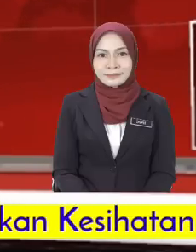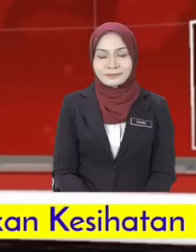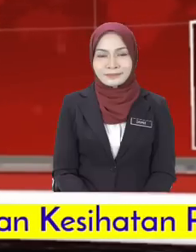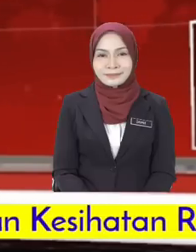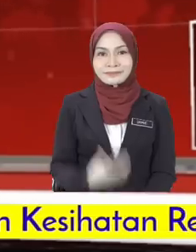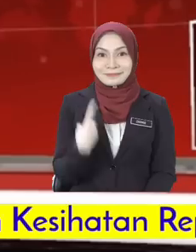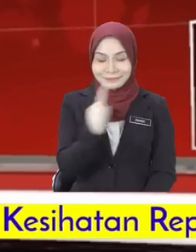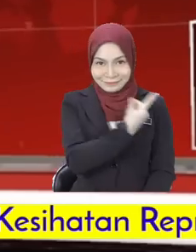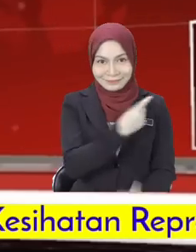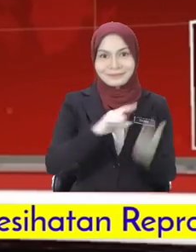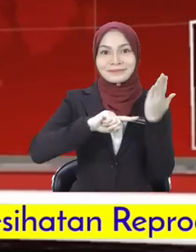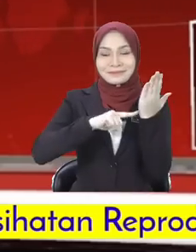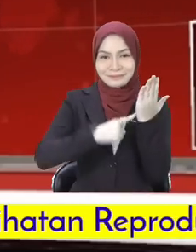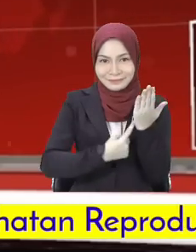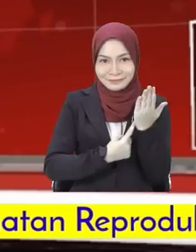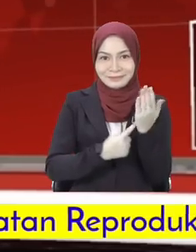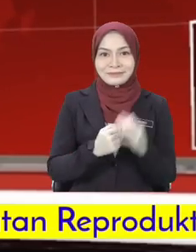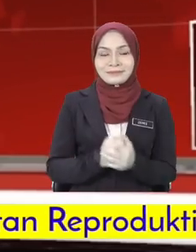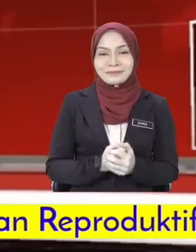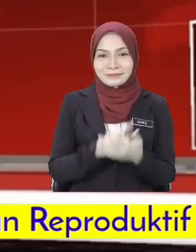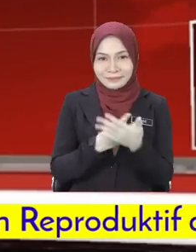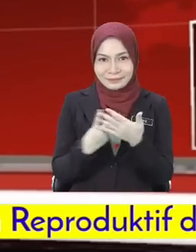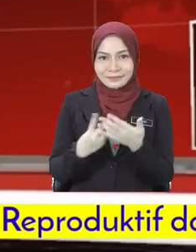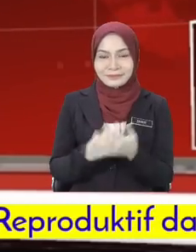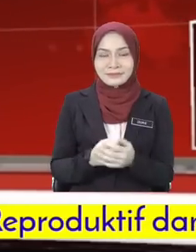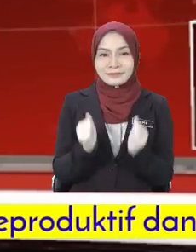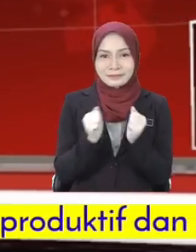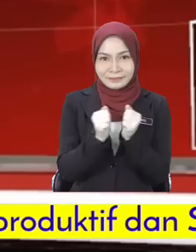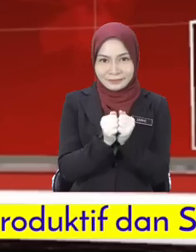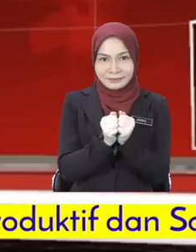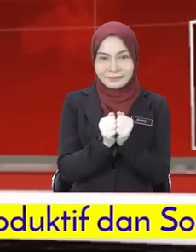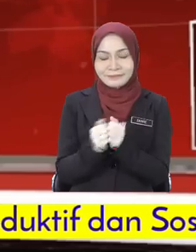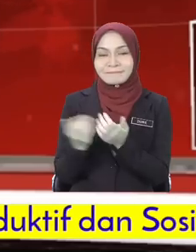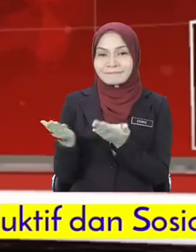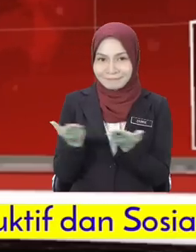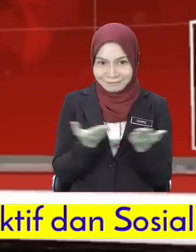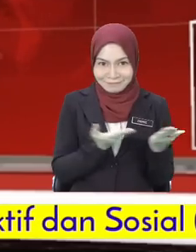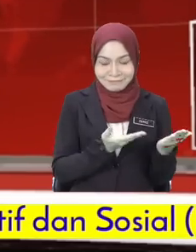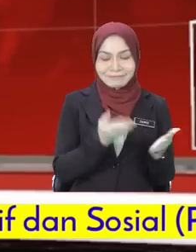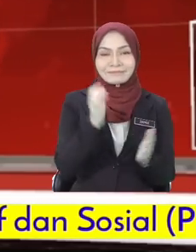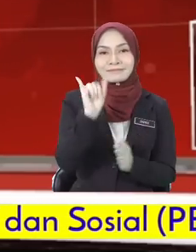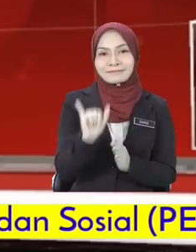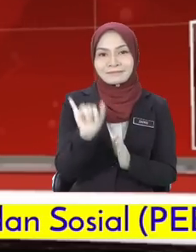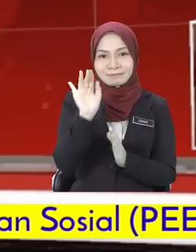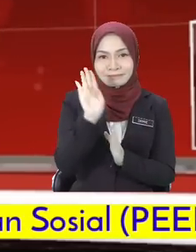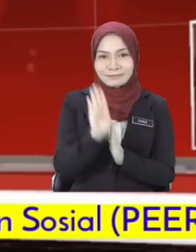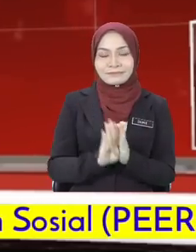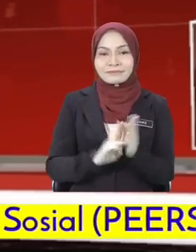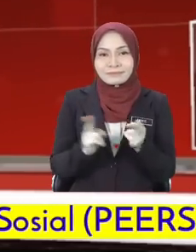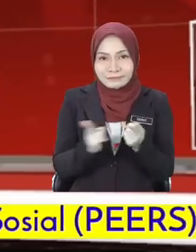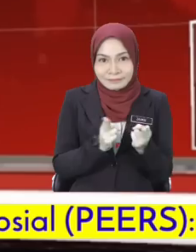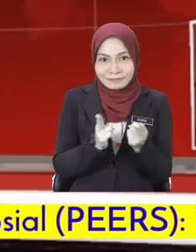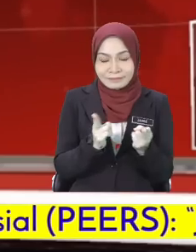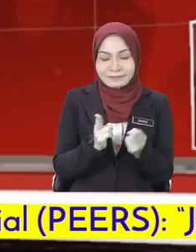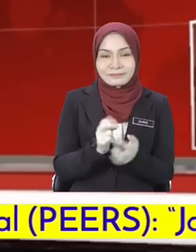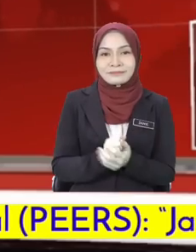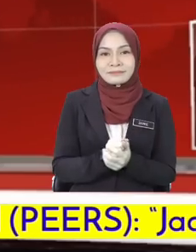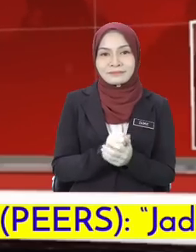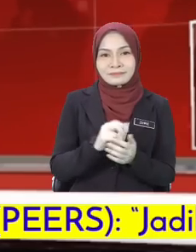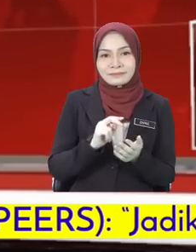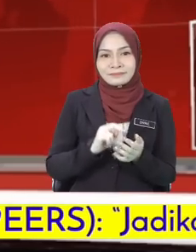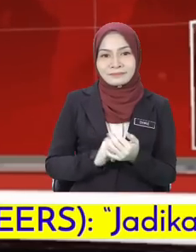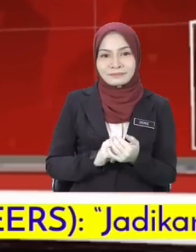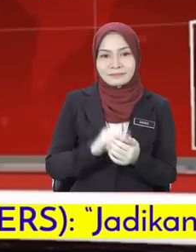kita mulaikan sesi webinar dengan mempersilahkan yang berusaha Tuan Haji Azman bin Haji Adnan